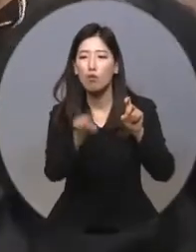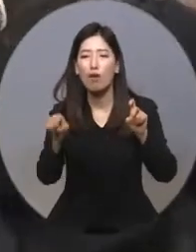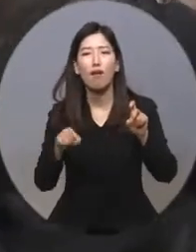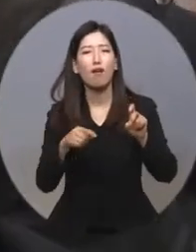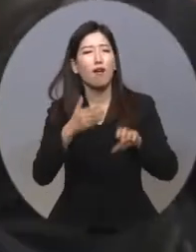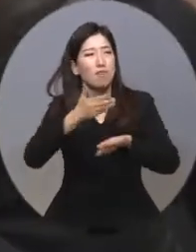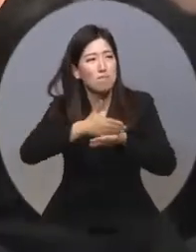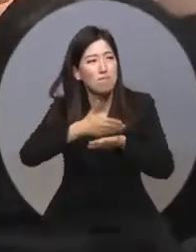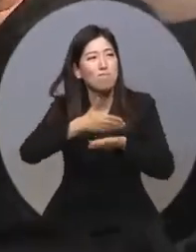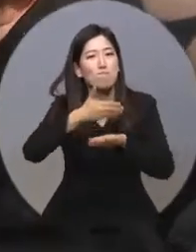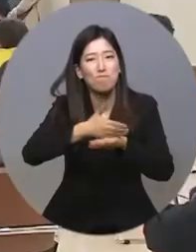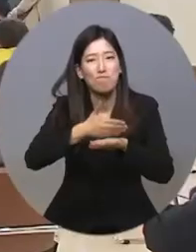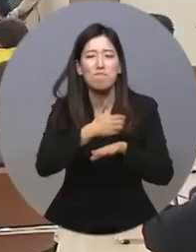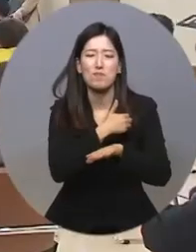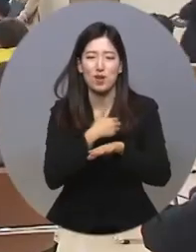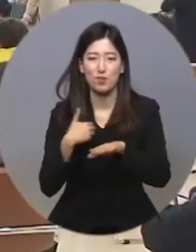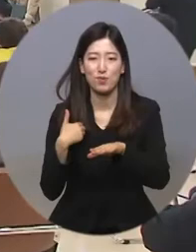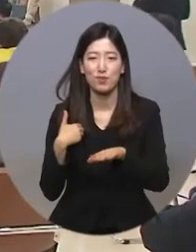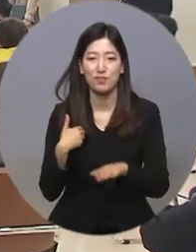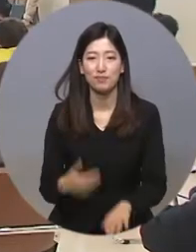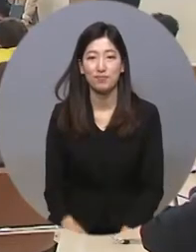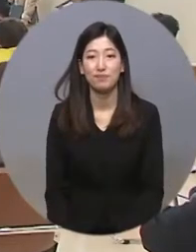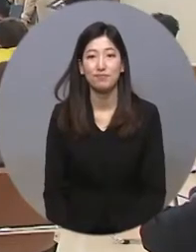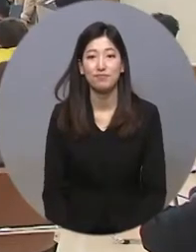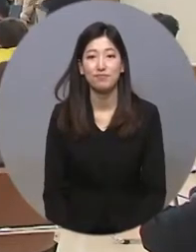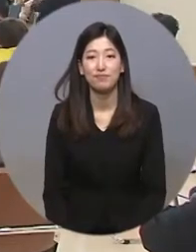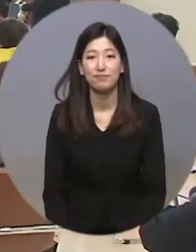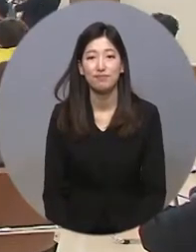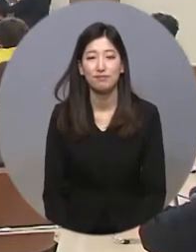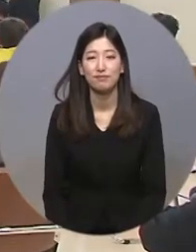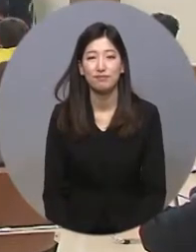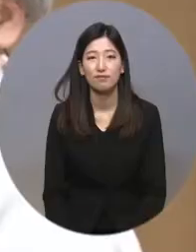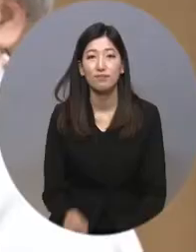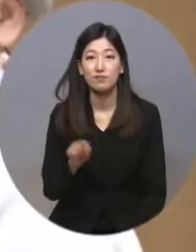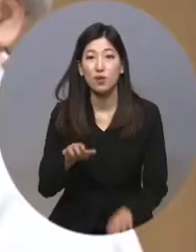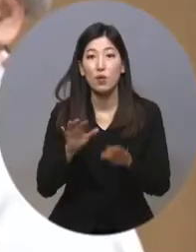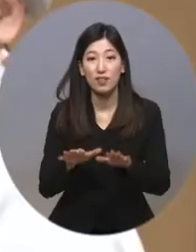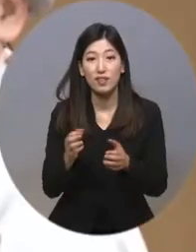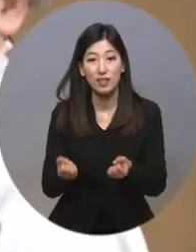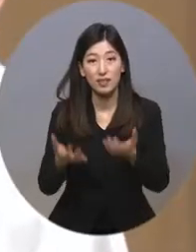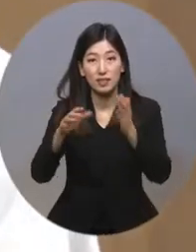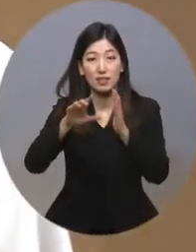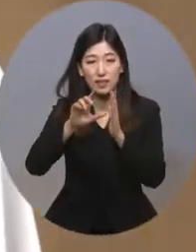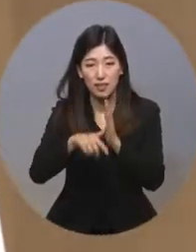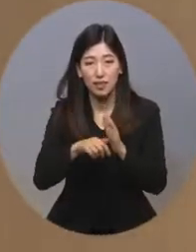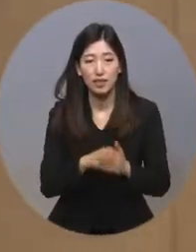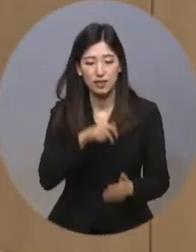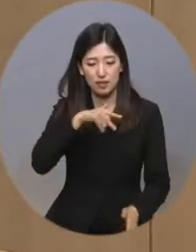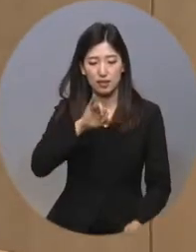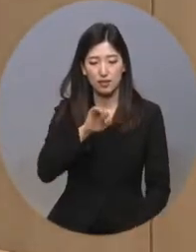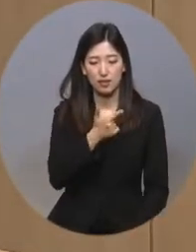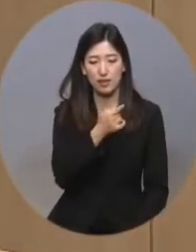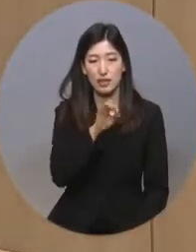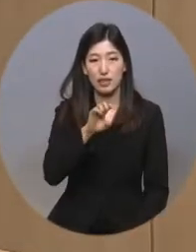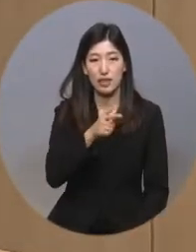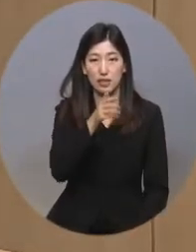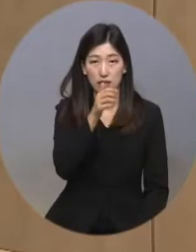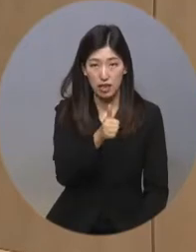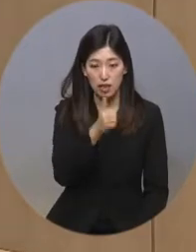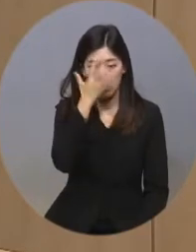있는 사업입니다. 이번 입주식에는 송하진 도지사와 전춘성 진안군수를 비롯한